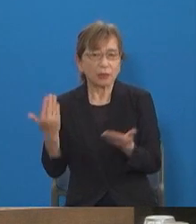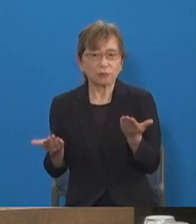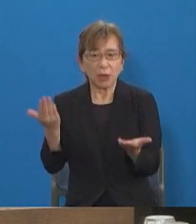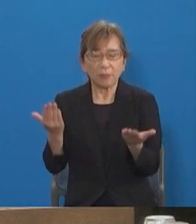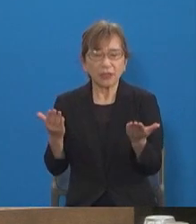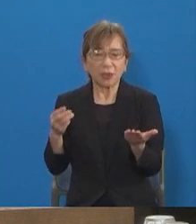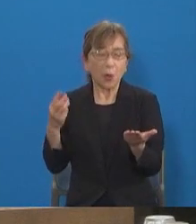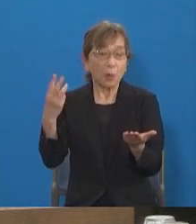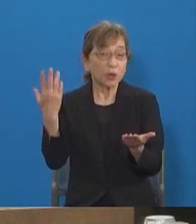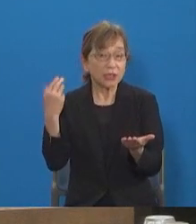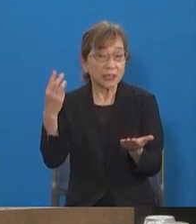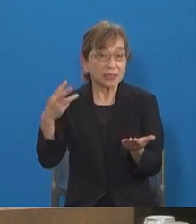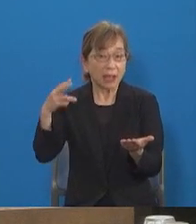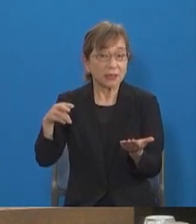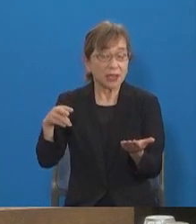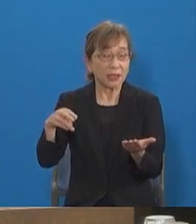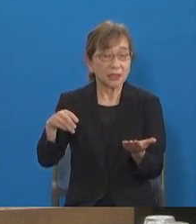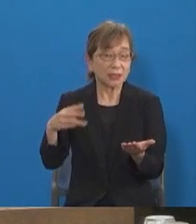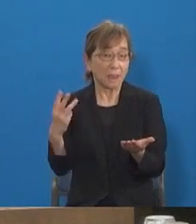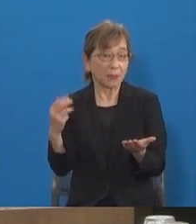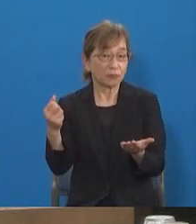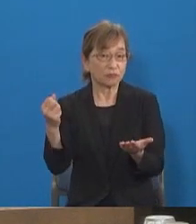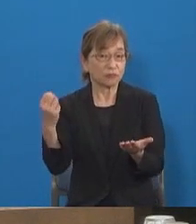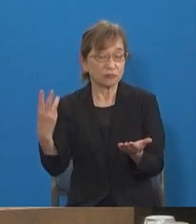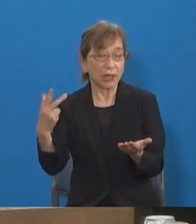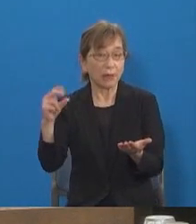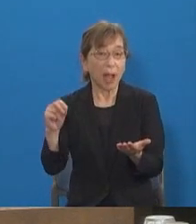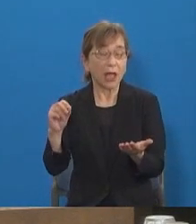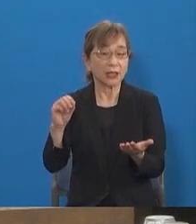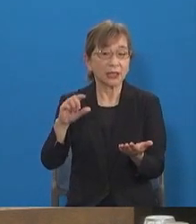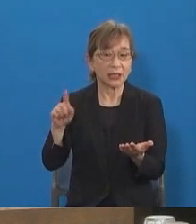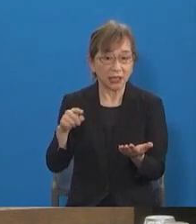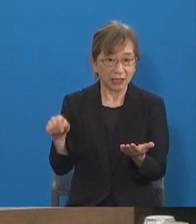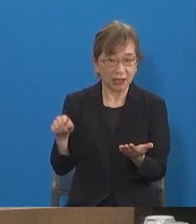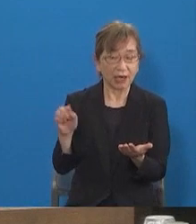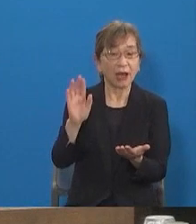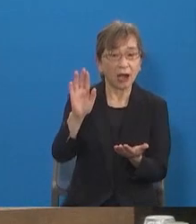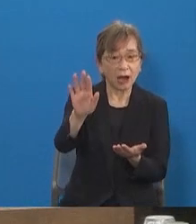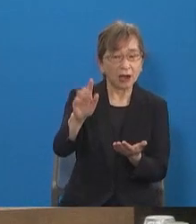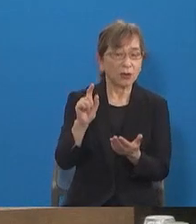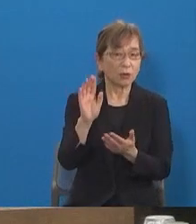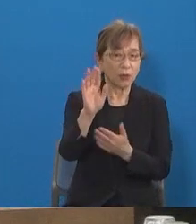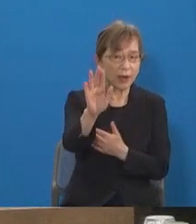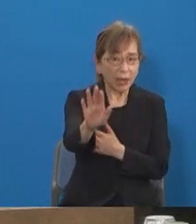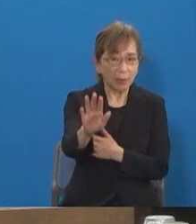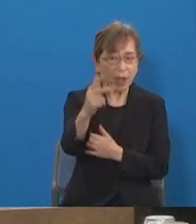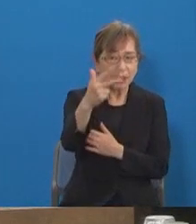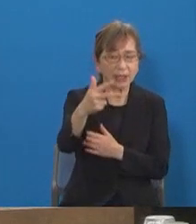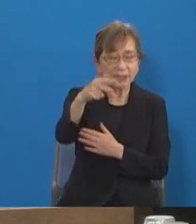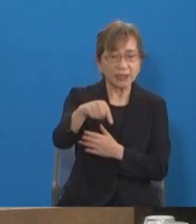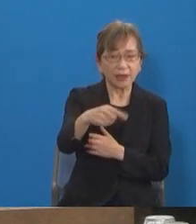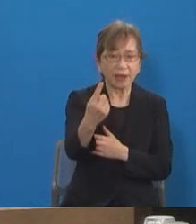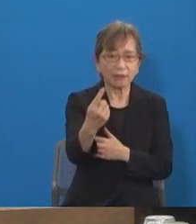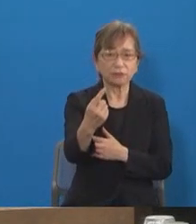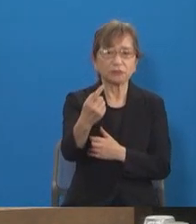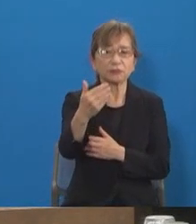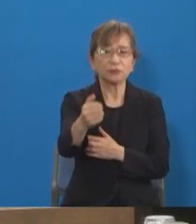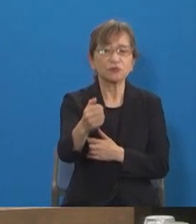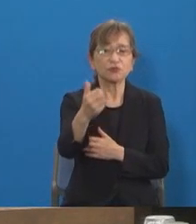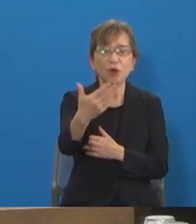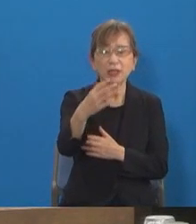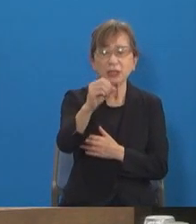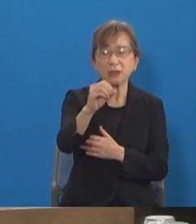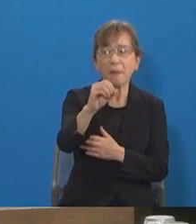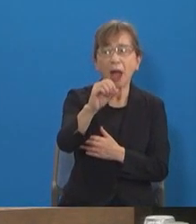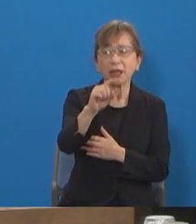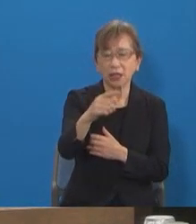8357万人から、15年後の2035年には約7198万人